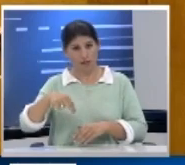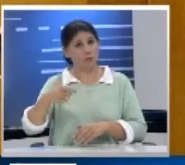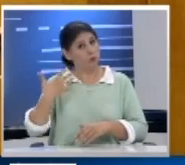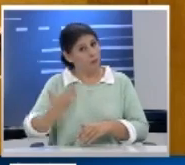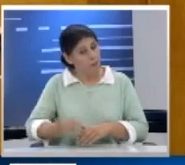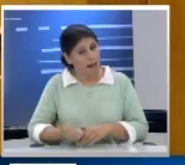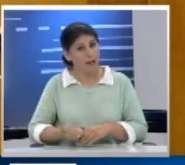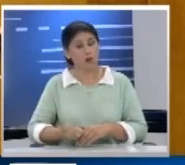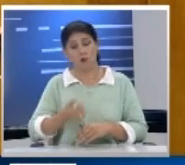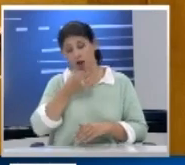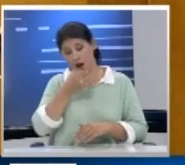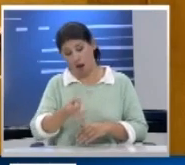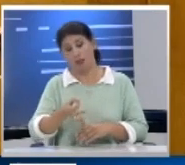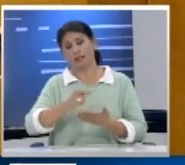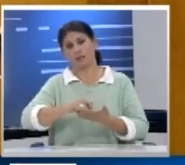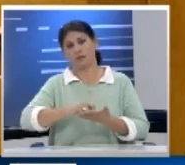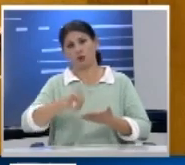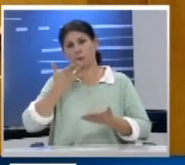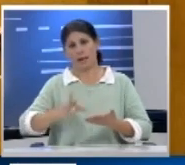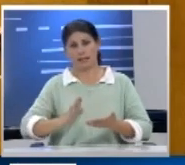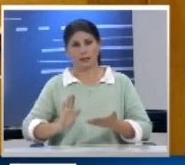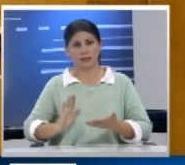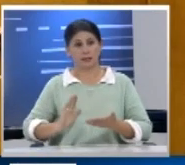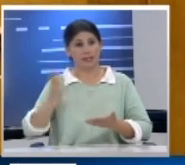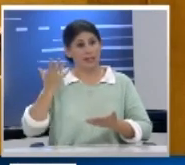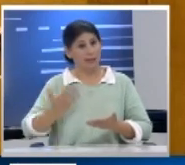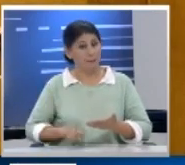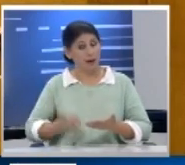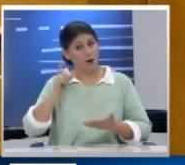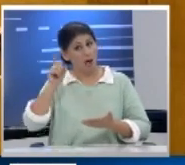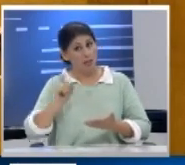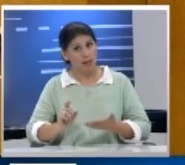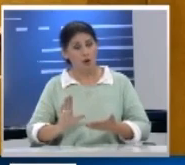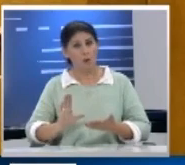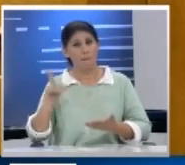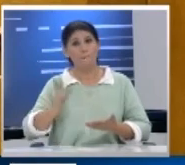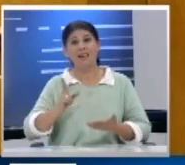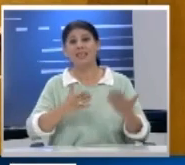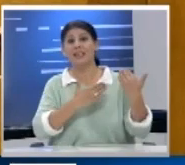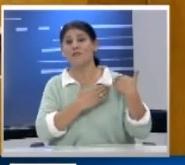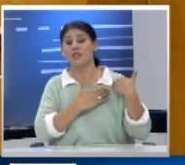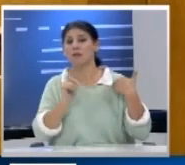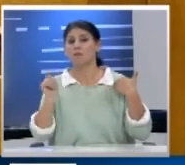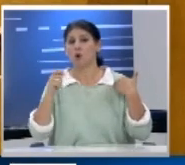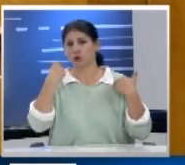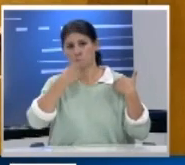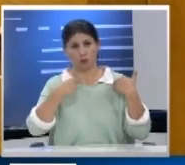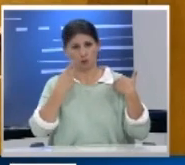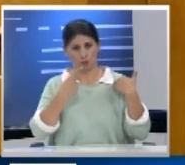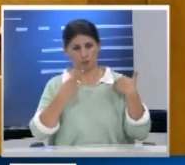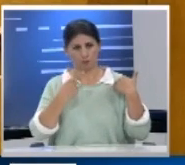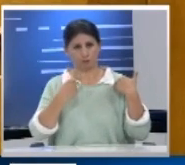Ρασπούτη. Θα τελειώσει, θα ολοκληρώσετε ή θα συνεχίσετε? Θέλω ένα λεπτό. Λοιπόν, είχατε πει πριν λίγο 30 δευτερόλεπτα, κύριε